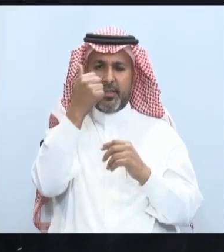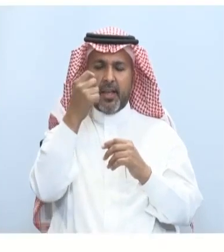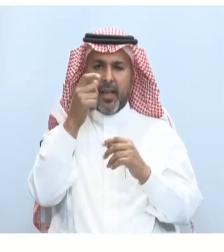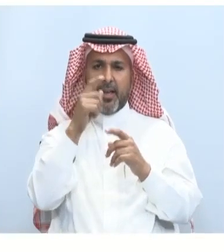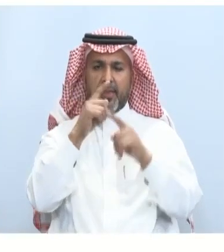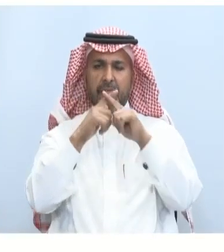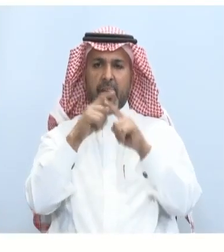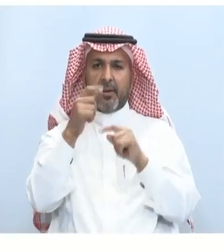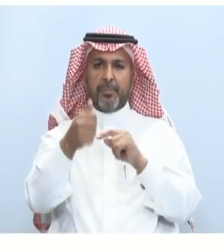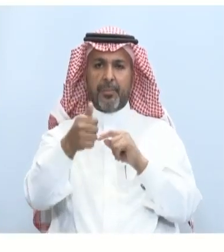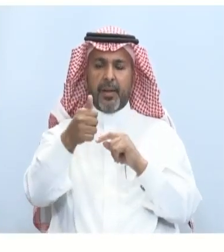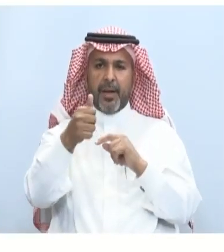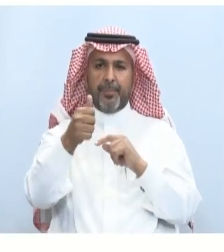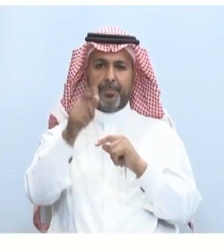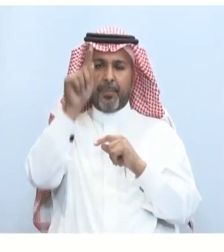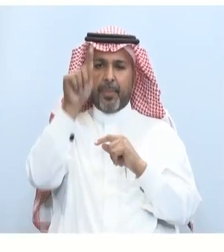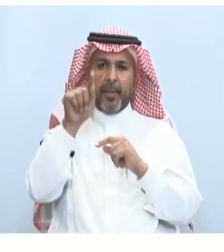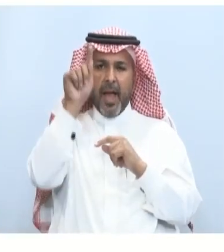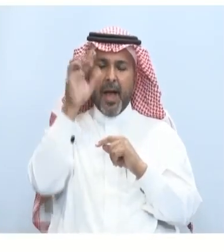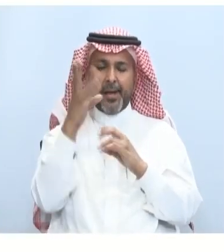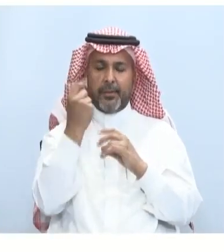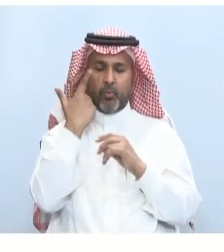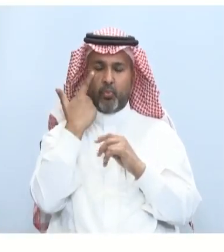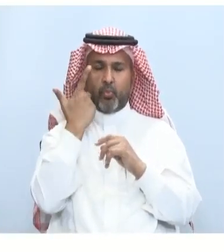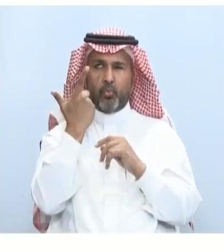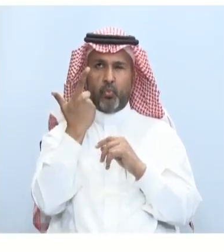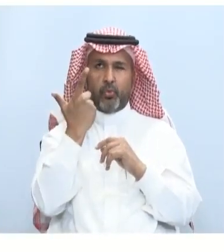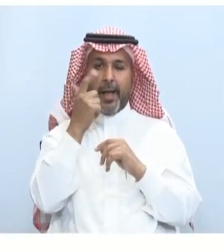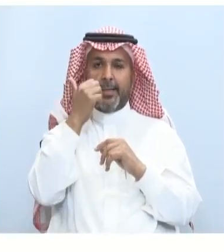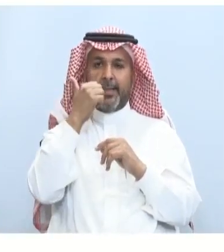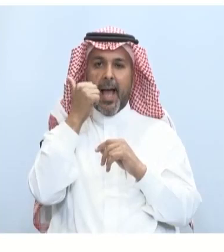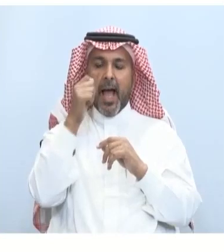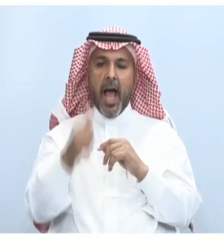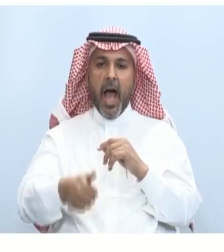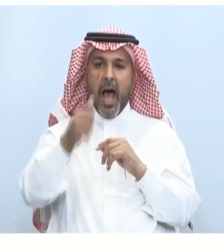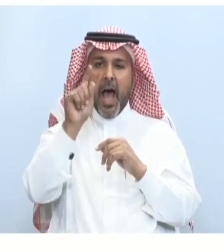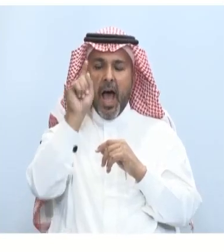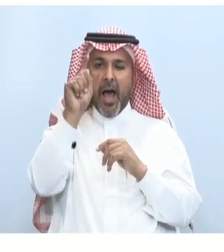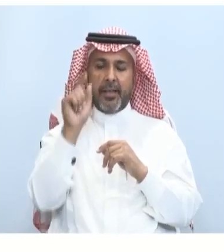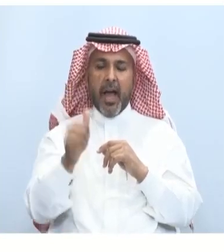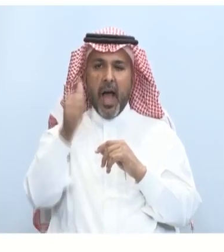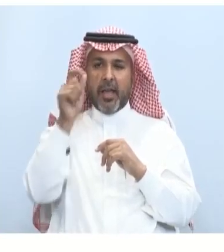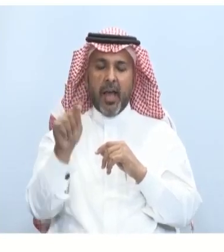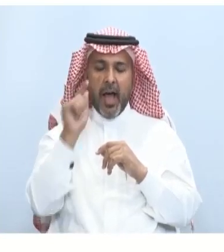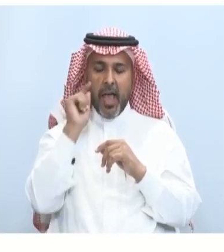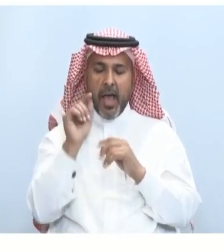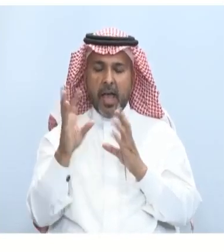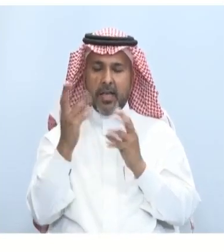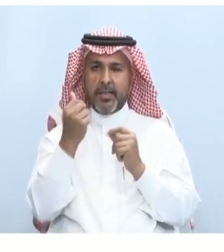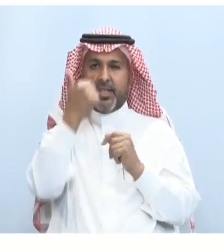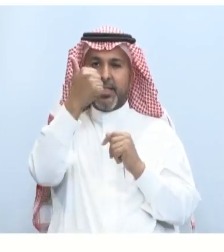وهي طبعا جذور تربيعيه لاعداد حقيقيه سالبه لاي عدد حقيقي موجب مثل بي